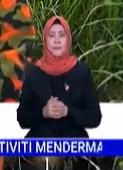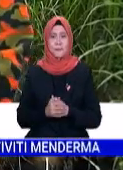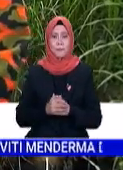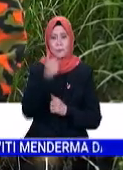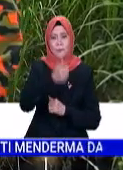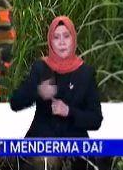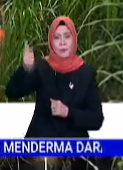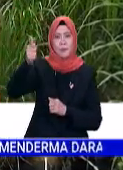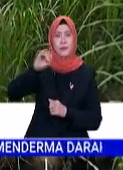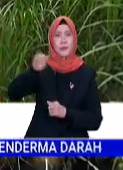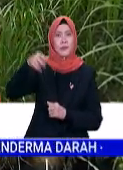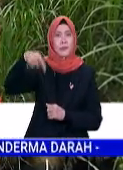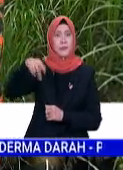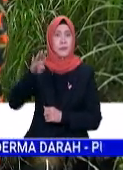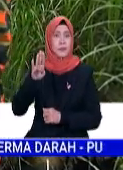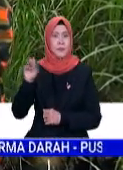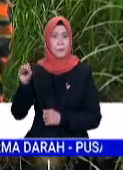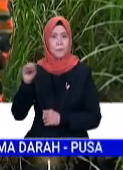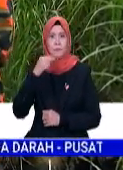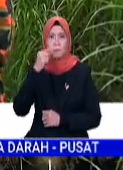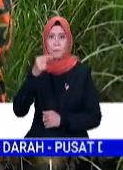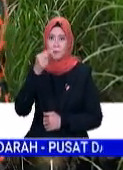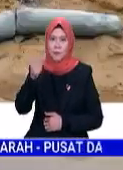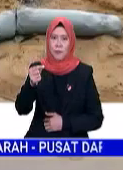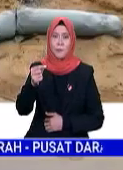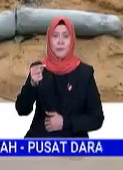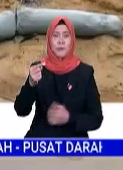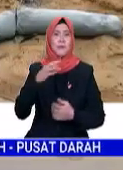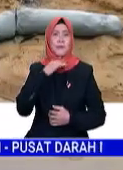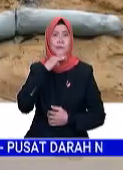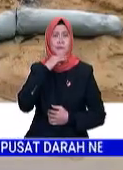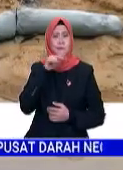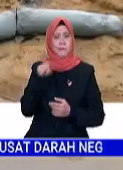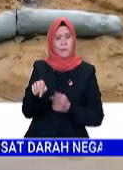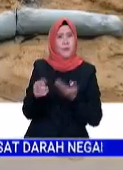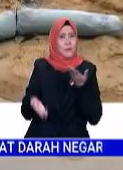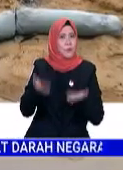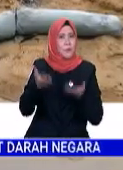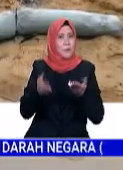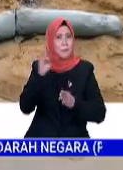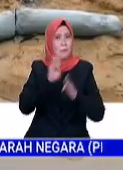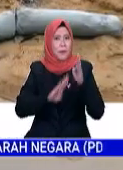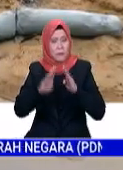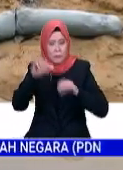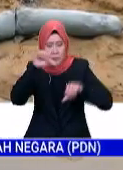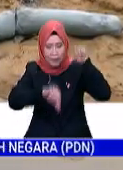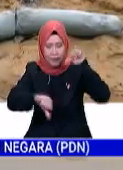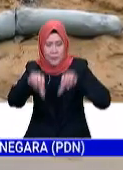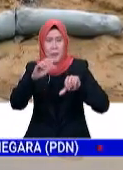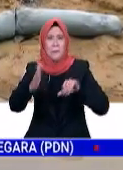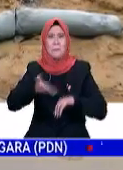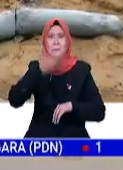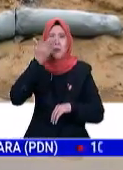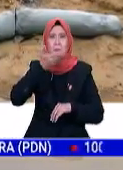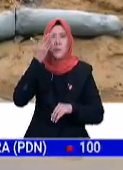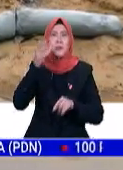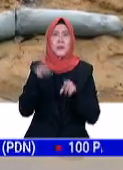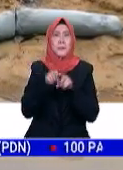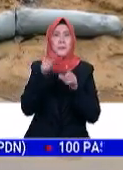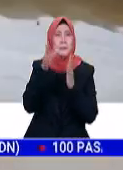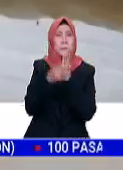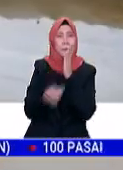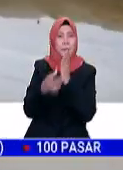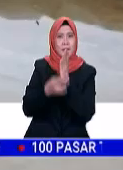Pengarah JBPM Negeri Datuk Yahya Madis berkata pencemaran disyaki bahan kimia yang mengeluarkan bau seperti minyak